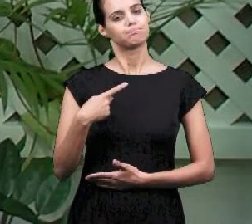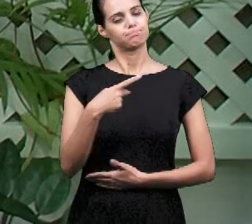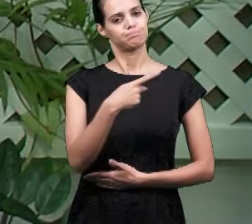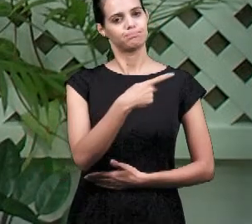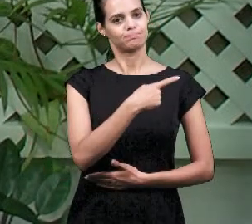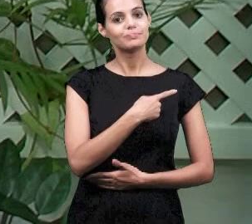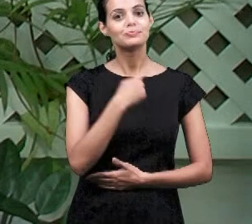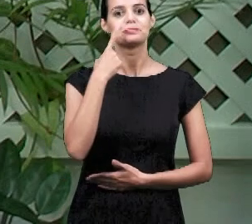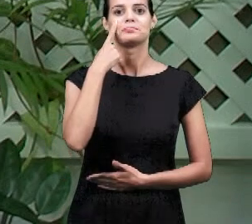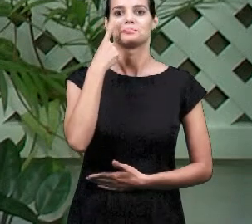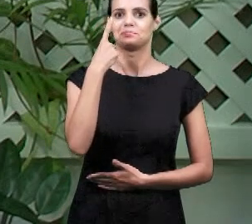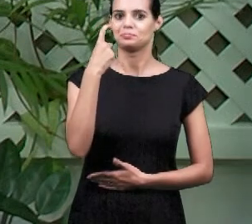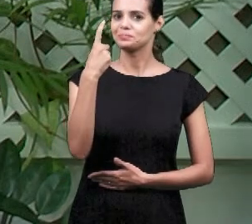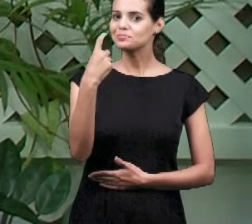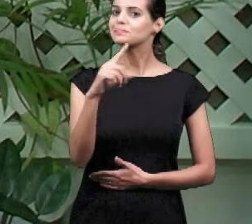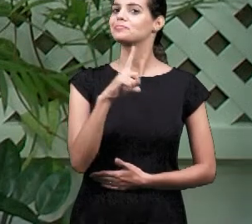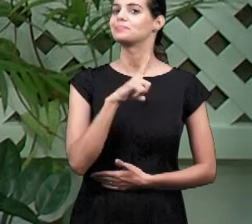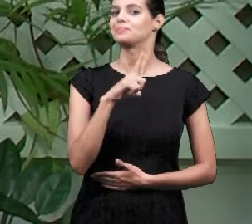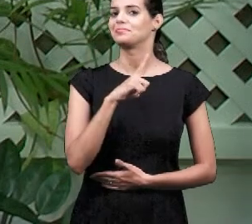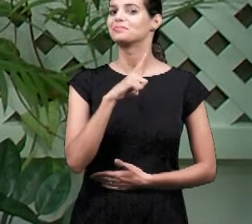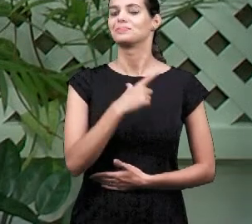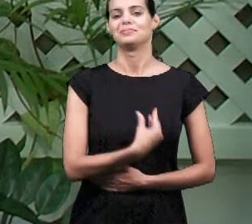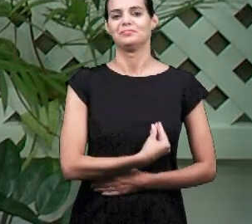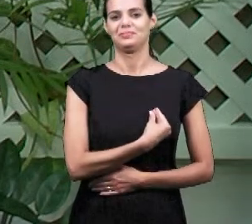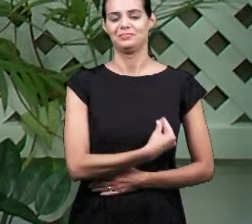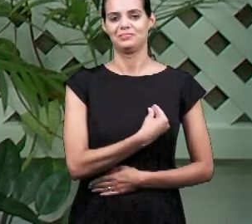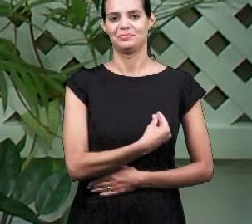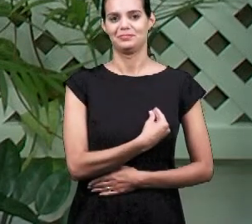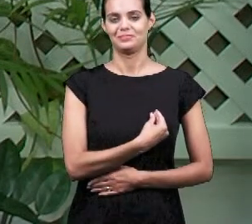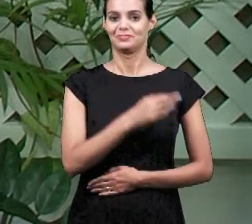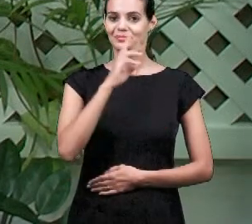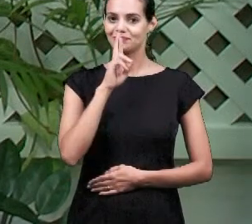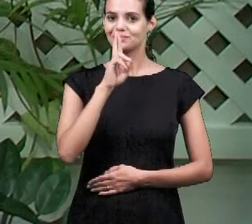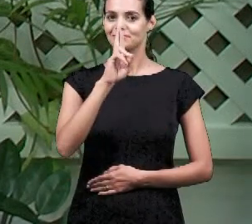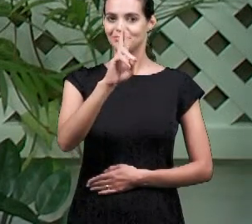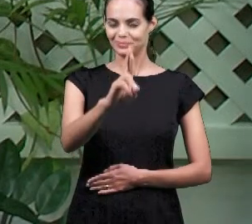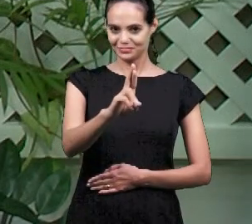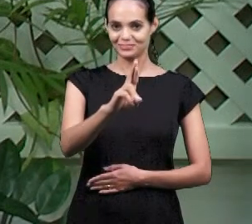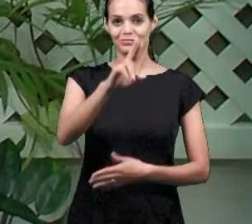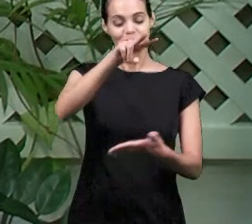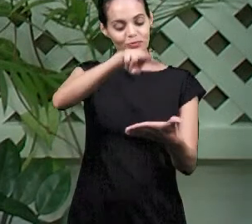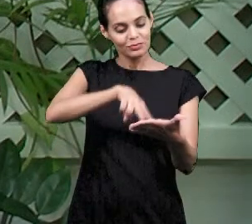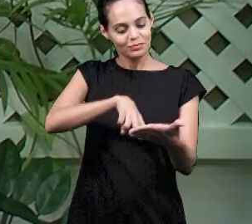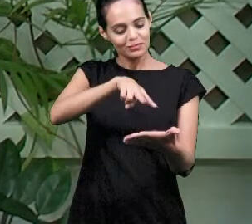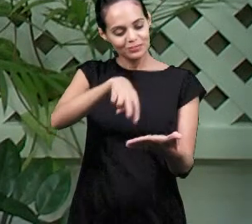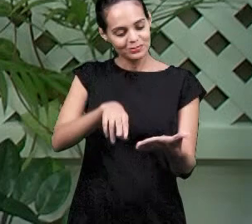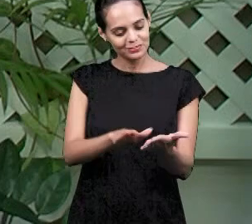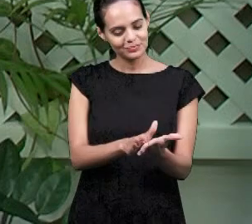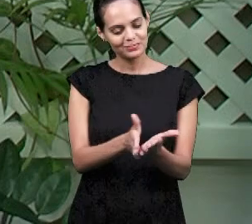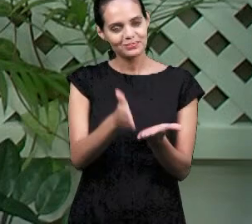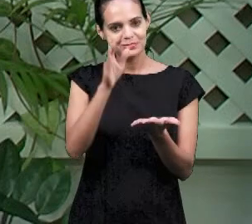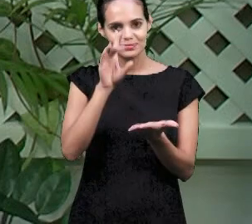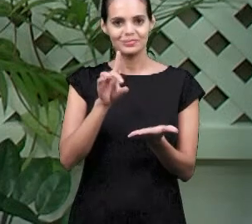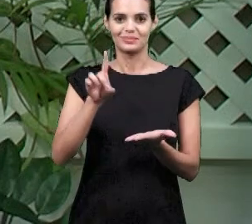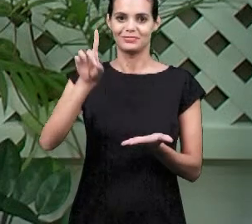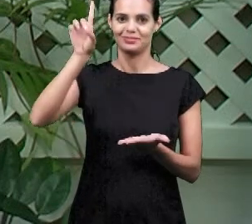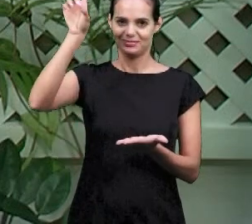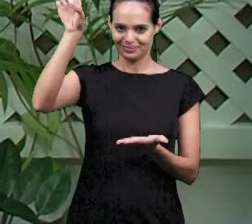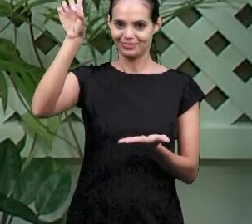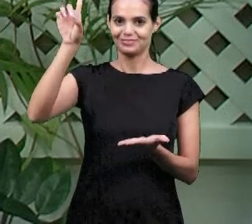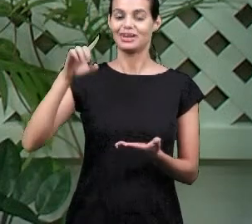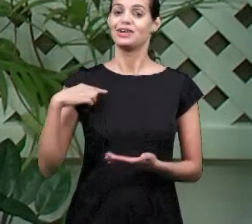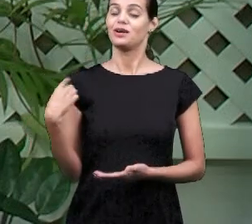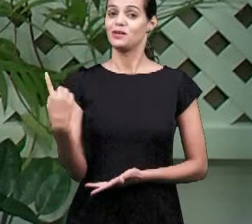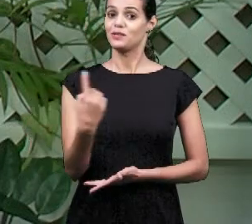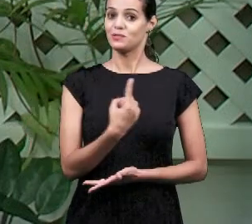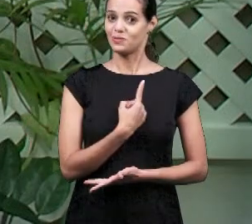000 participations, un grand saut. Mais nous observons qu'il y a la possibilité beaucoup plus